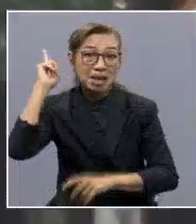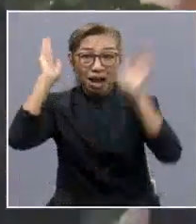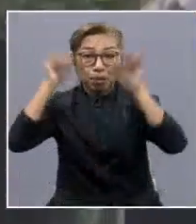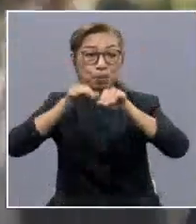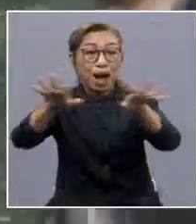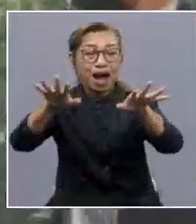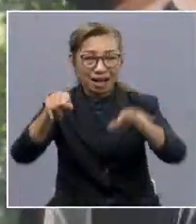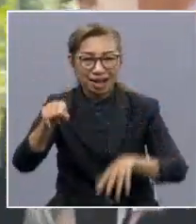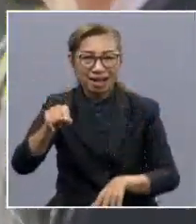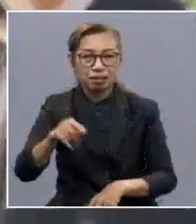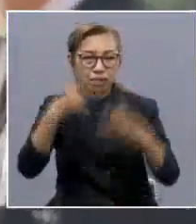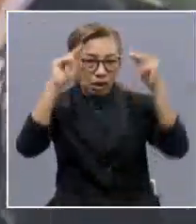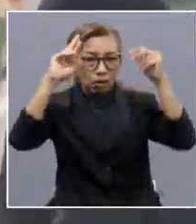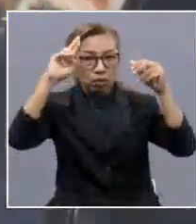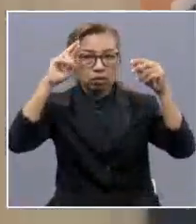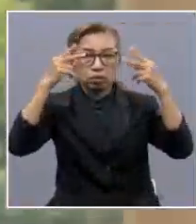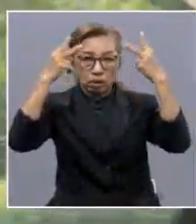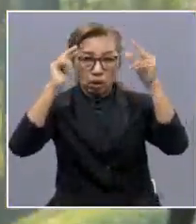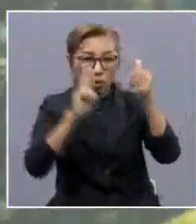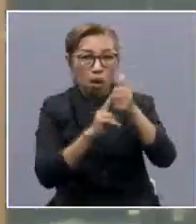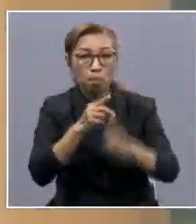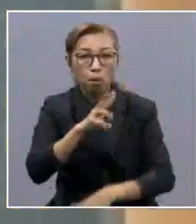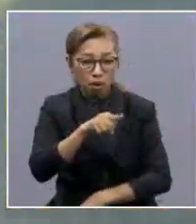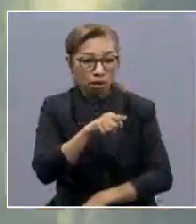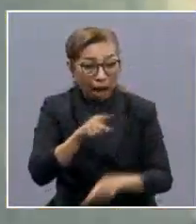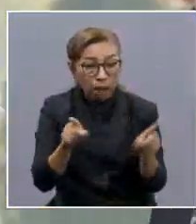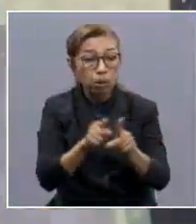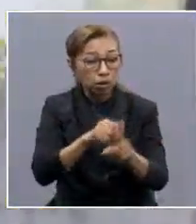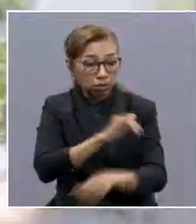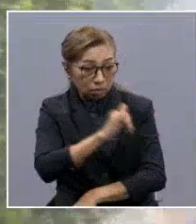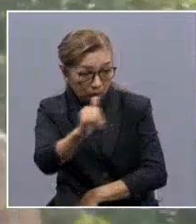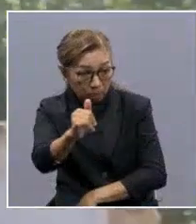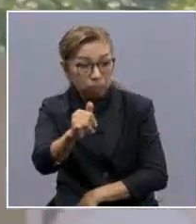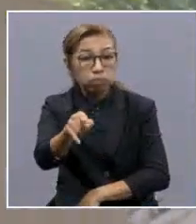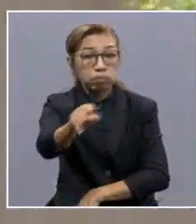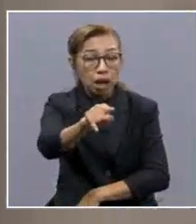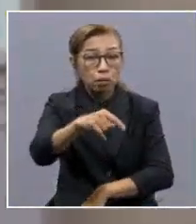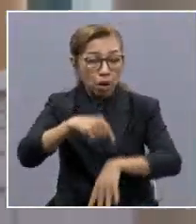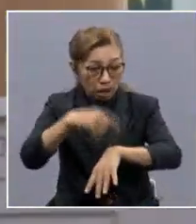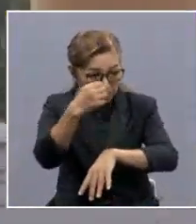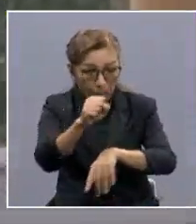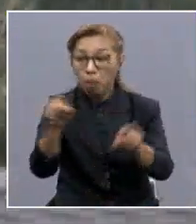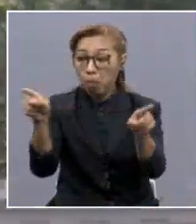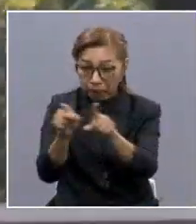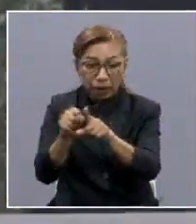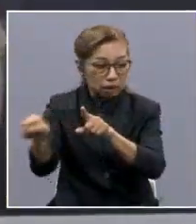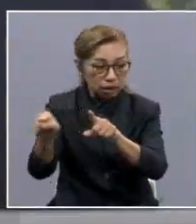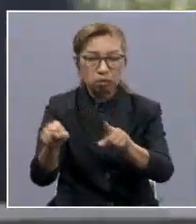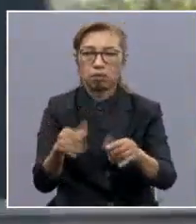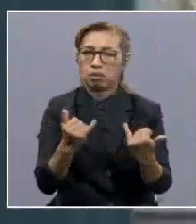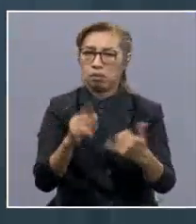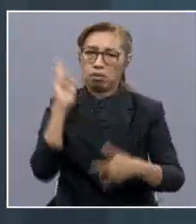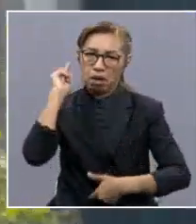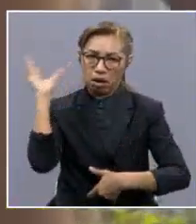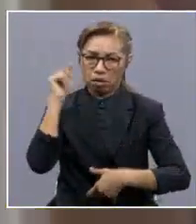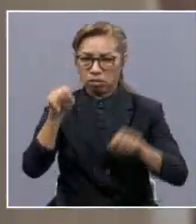ลุงป้อมเนี่ยจะไปวันเดียวกันกับท่านนายกเลยอ่ะแล้วก็จะไปช่วง10โมงตรงกันอีกเลยกลายเป็นว่าตอนนี้มีกระแสข่